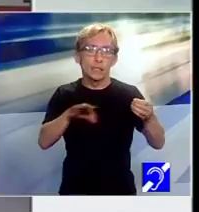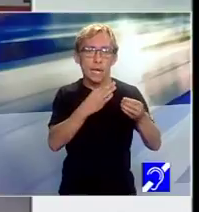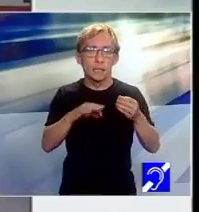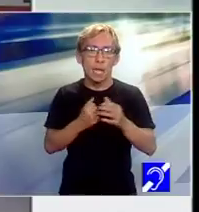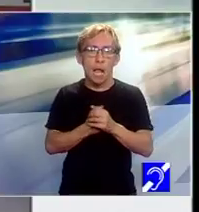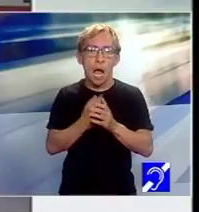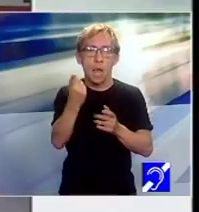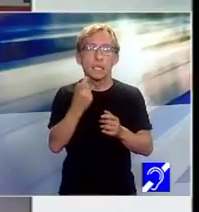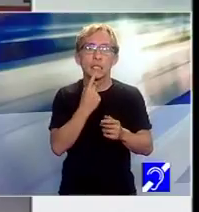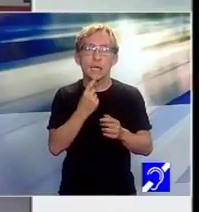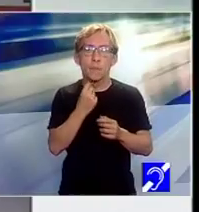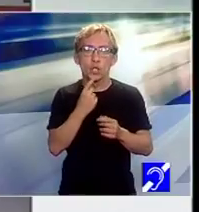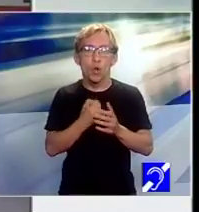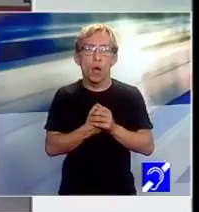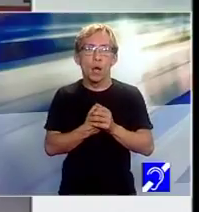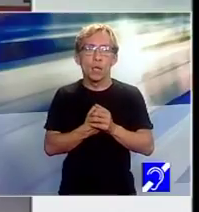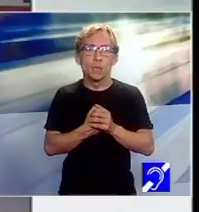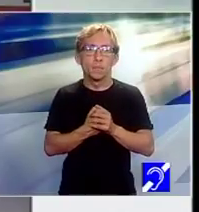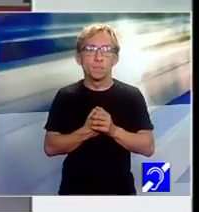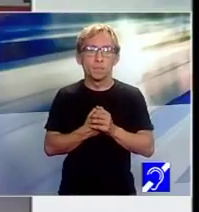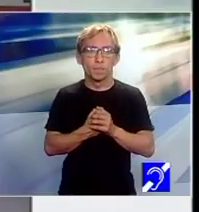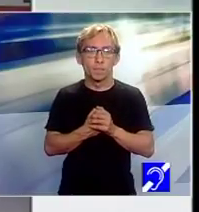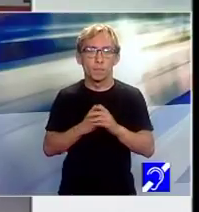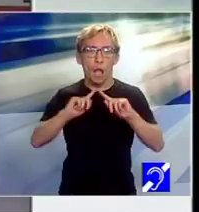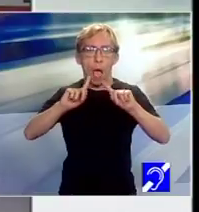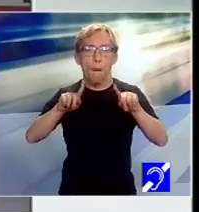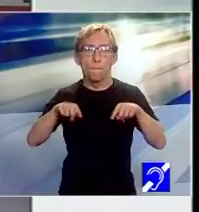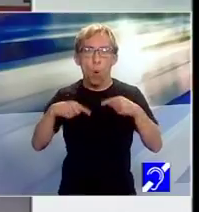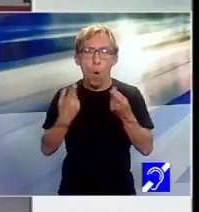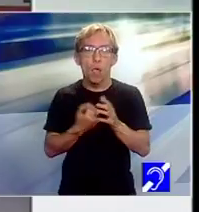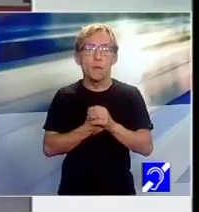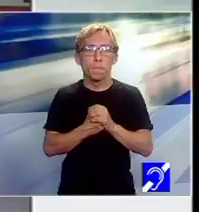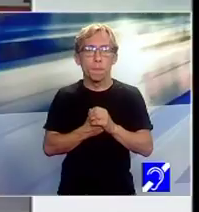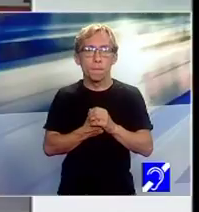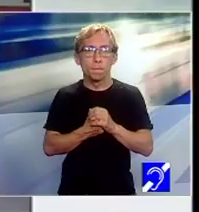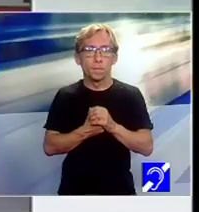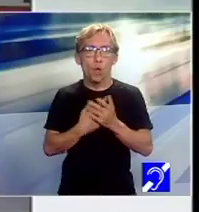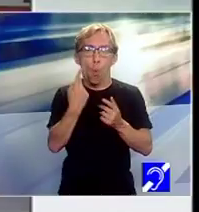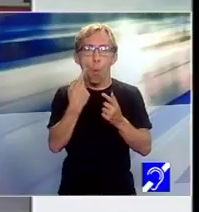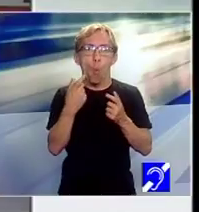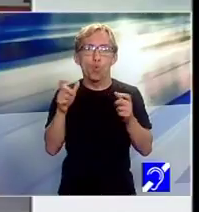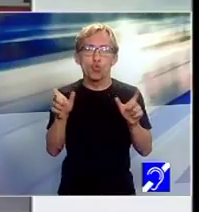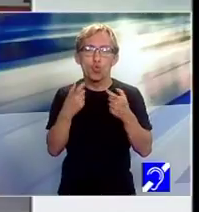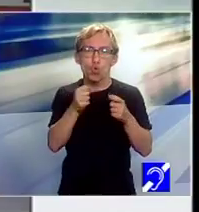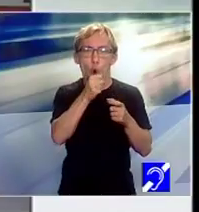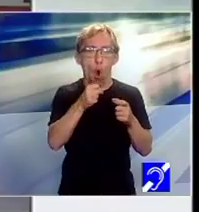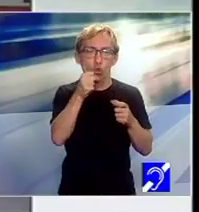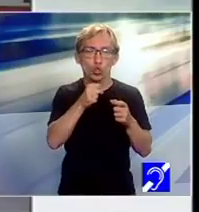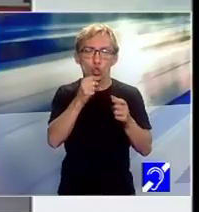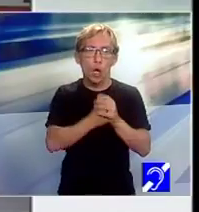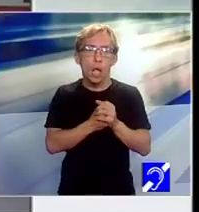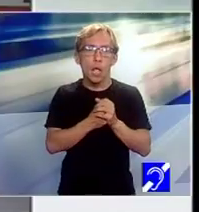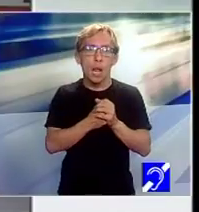la Timișoara cu concerte de mariachi. Vom avea un concert în Festivalul Cluj